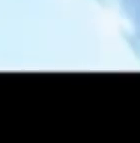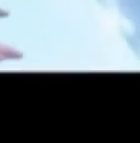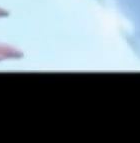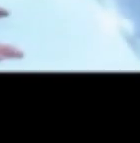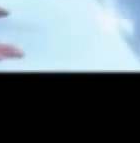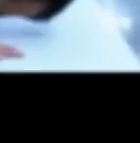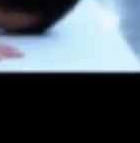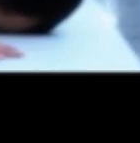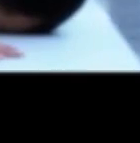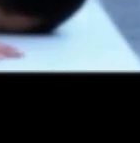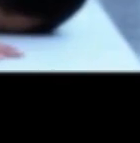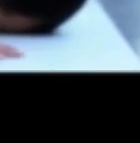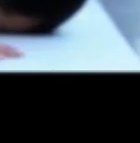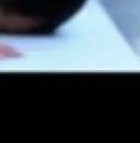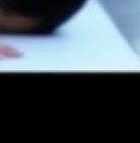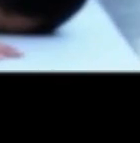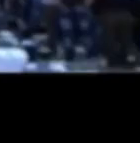حي على الصلاة